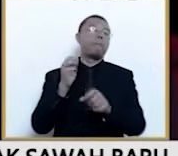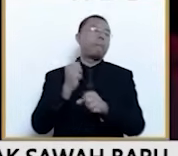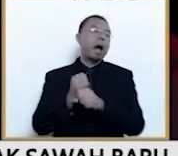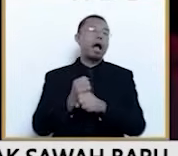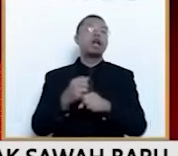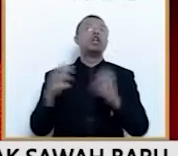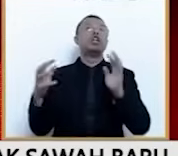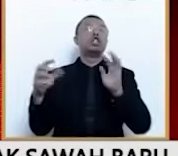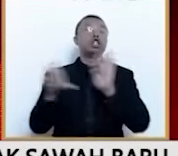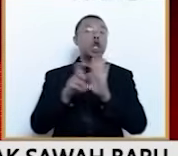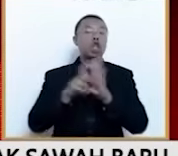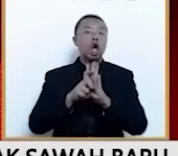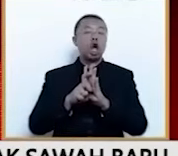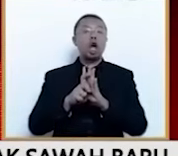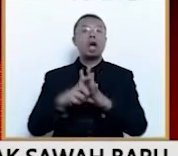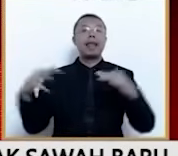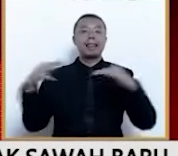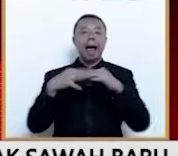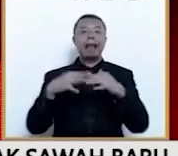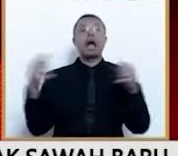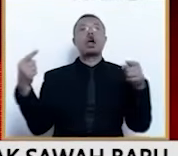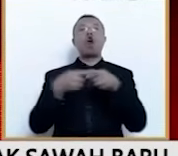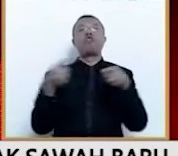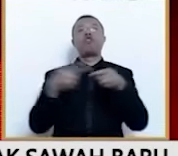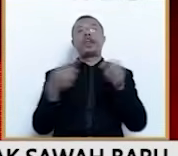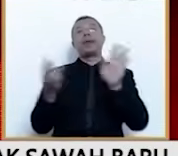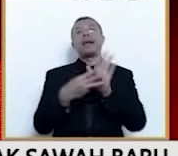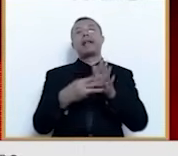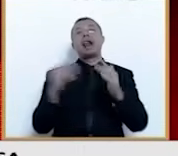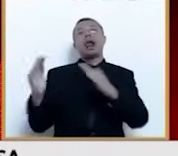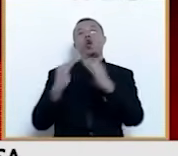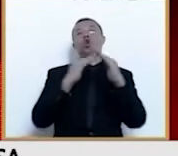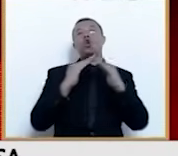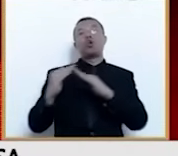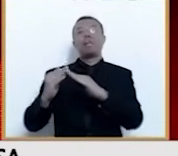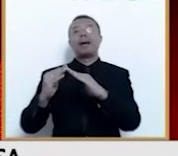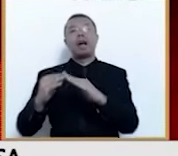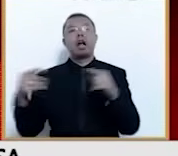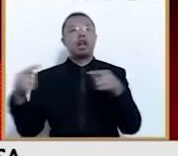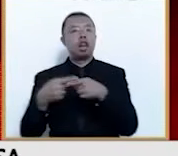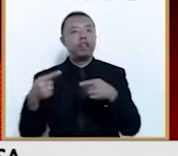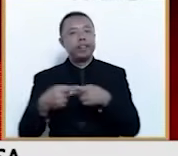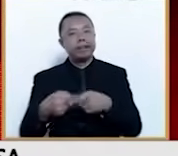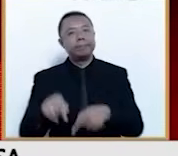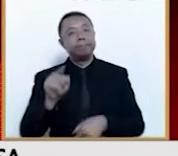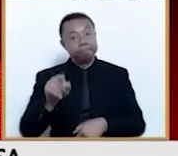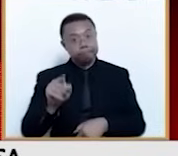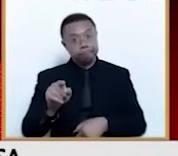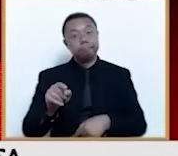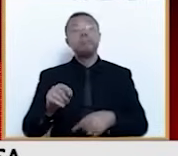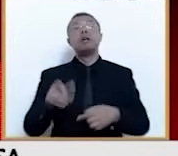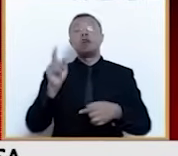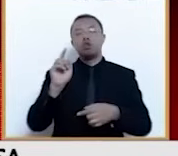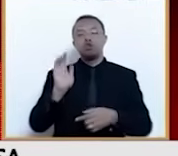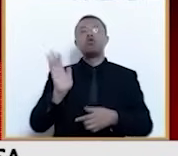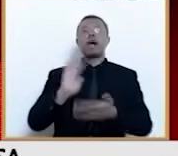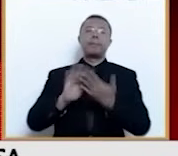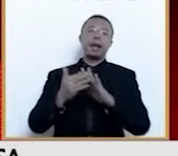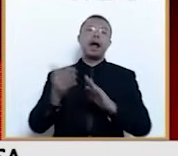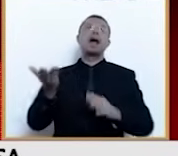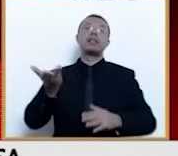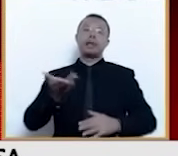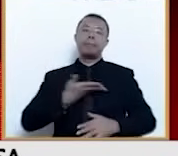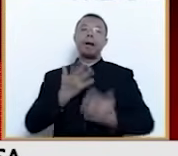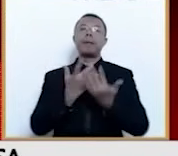konflik antara hak atas tanah dan kebutuhan tempat tinggal di Jakarta. Hal tersebut juga dialami masyarakat